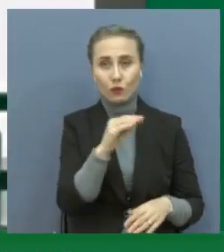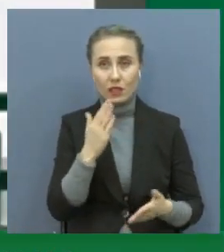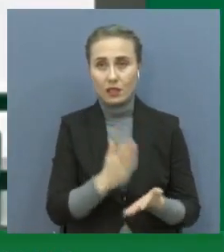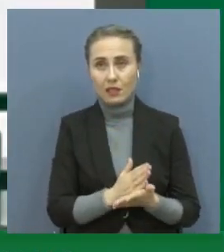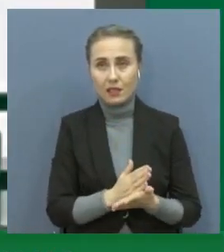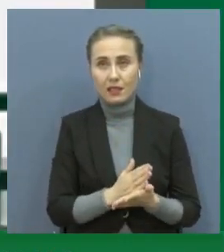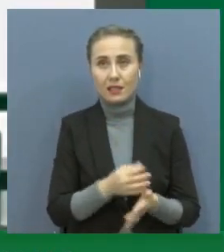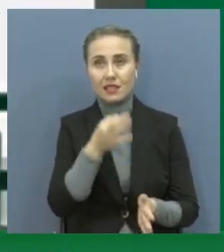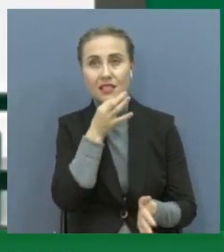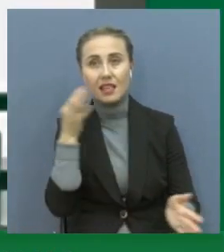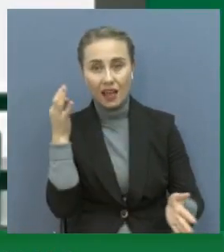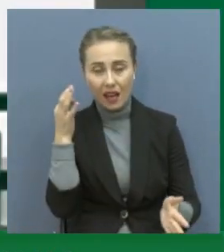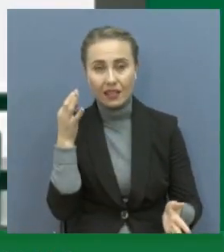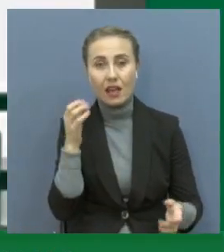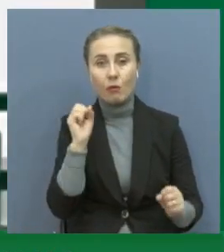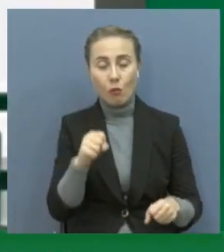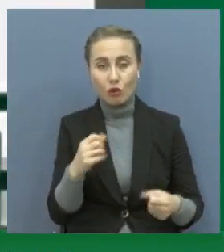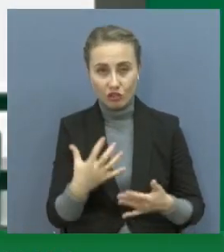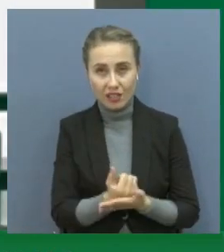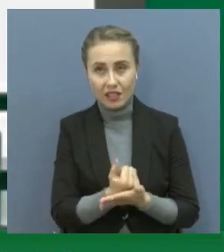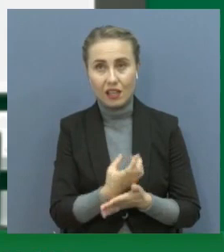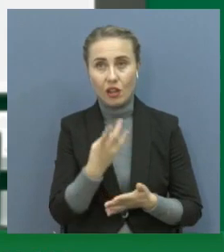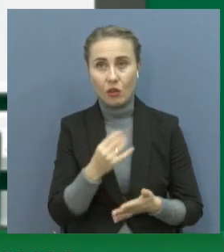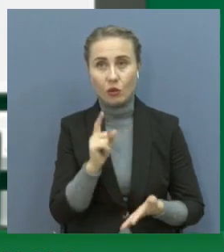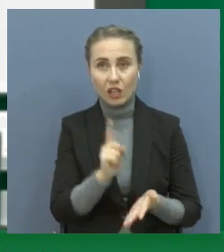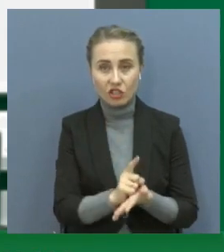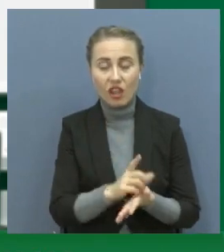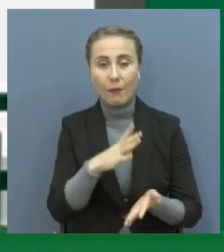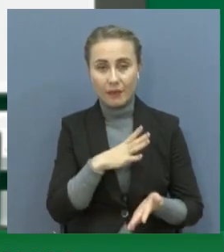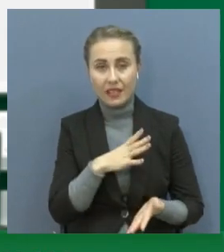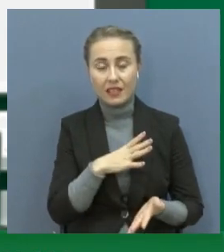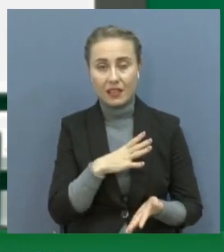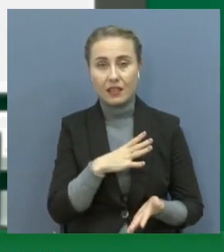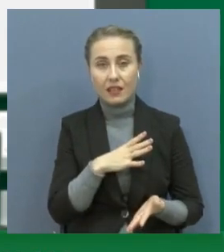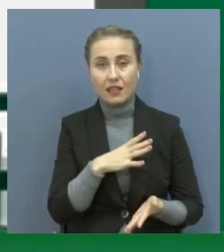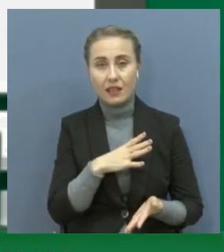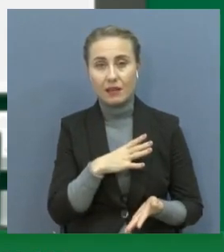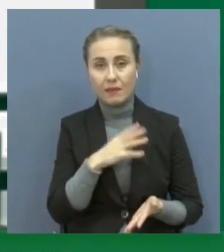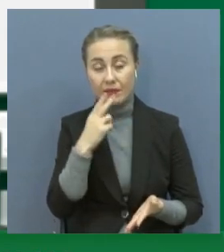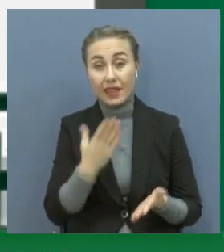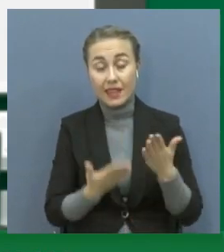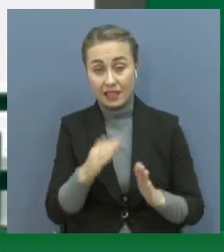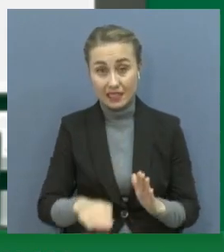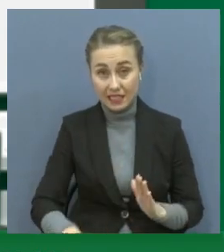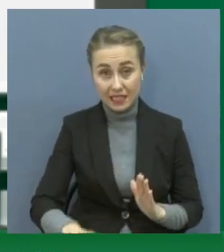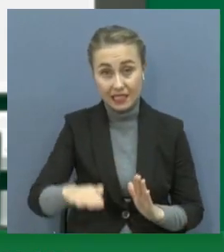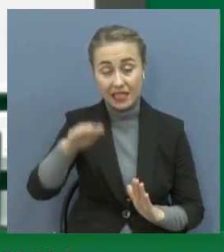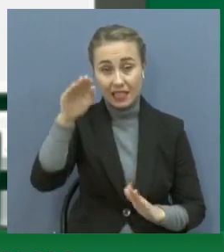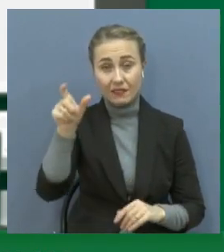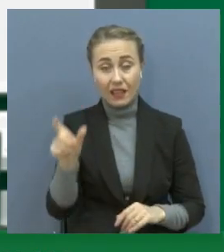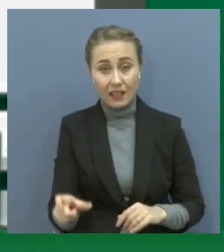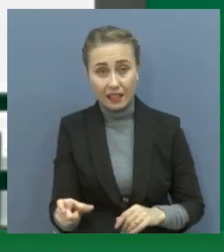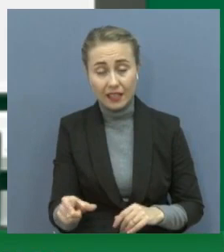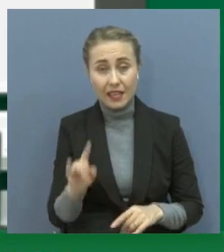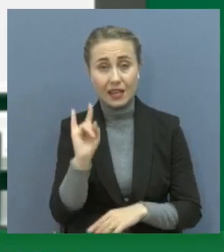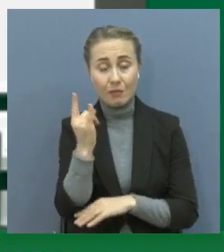заранее предугадать можно. Вот. Но опять же, это должна быть профилактика. То есть если с самого детства родители не дают